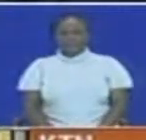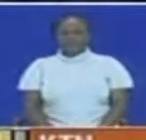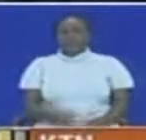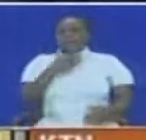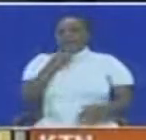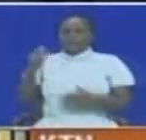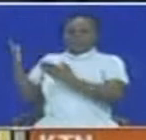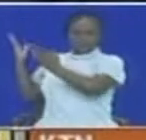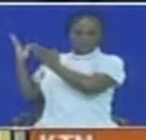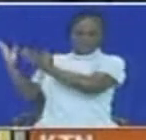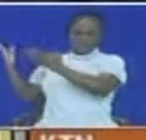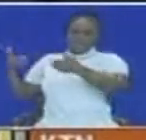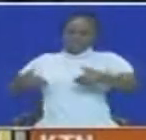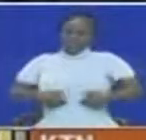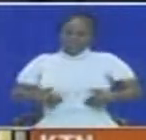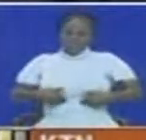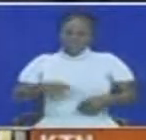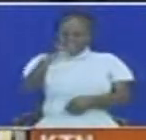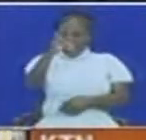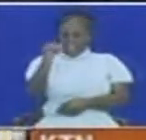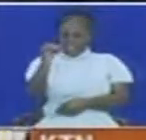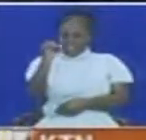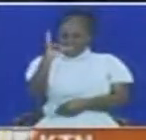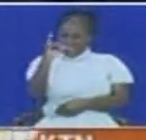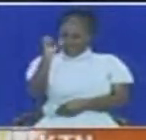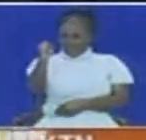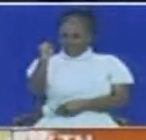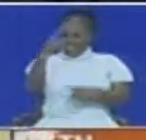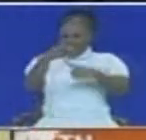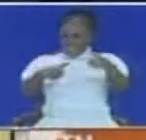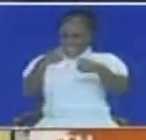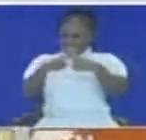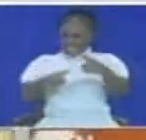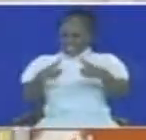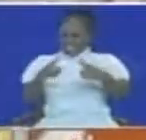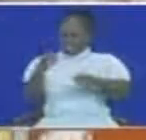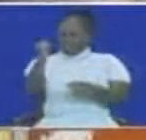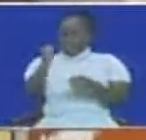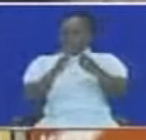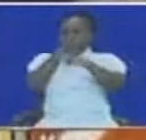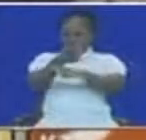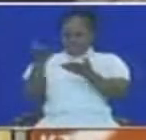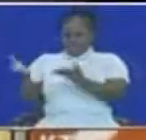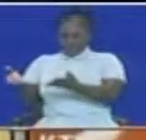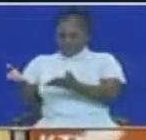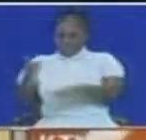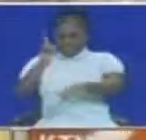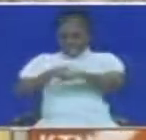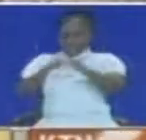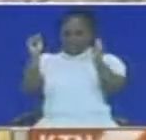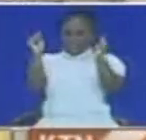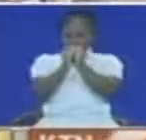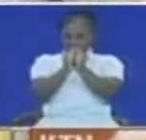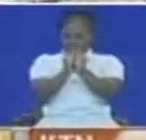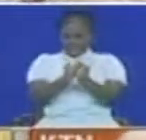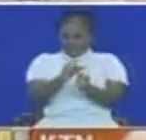Joseph Karanja ni kijana wa miaka 35. Amekuwa hapa kwa zaidi ya miaka 5 sasa. Ni saa 4 asubuhi twampa mtihani